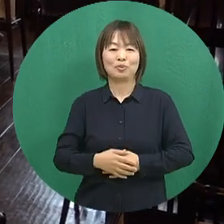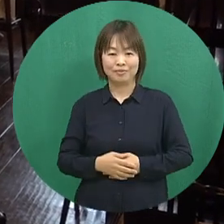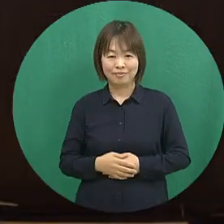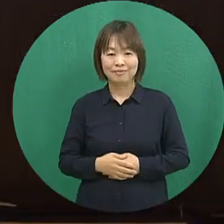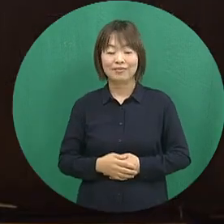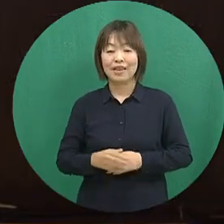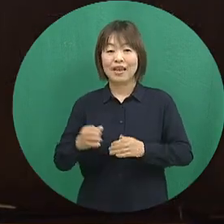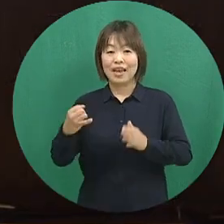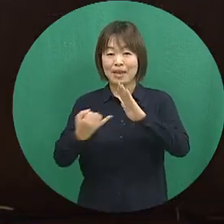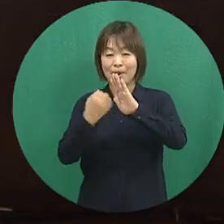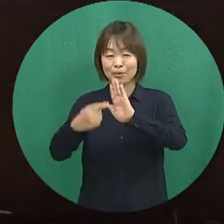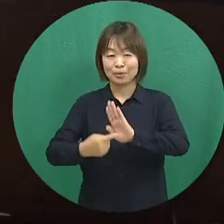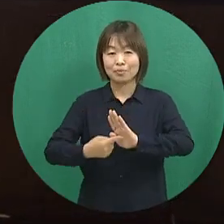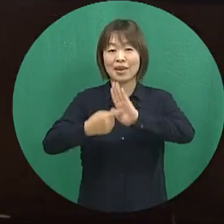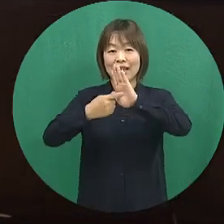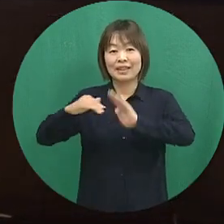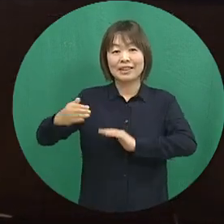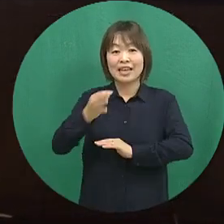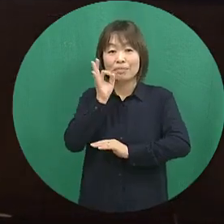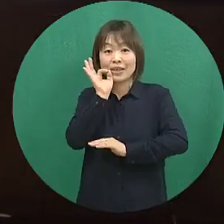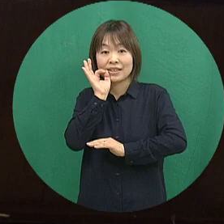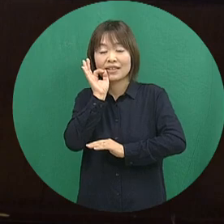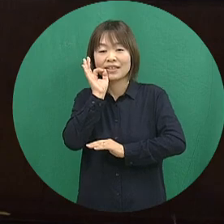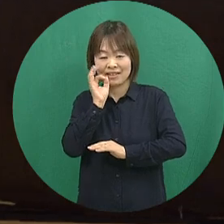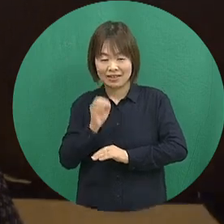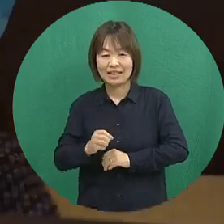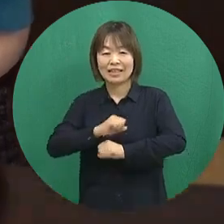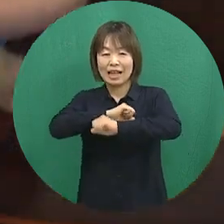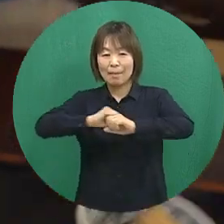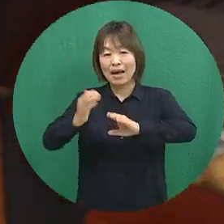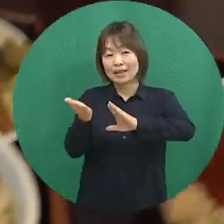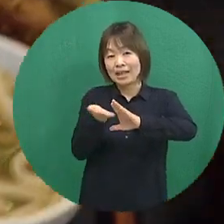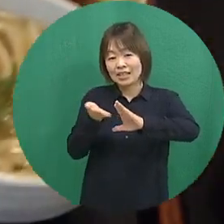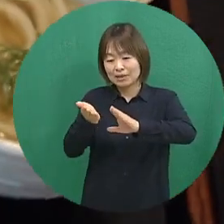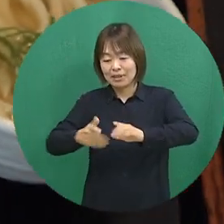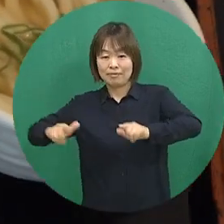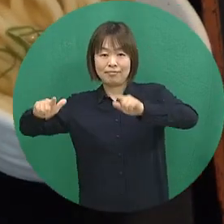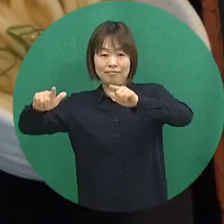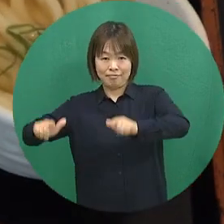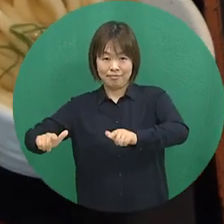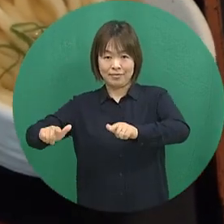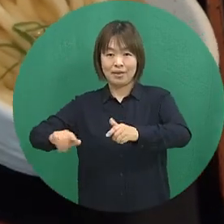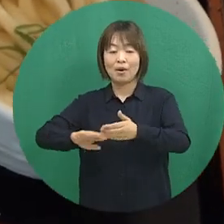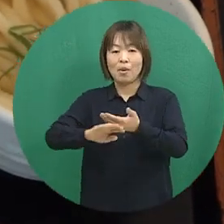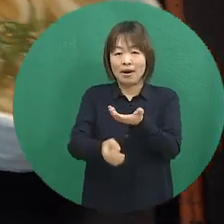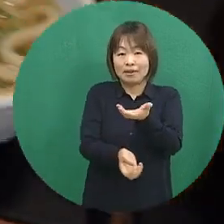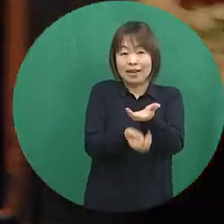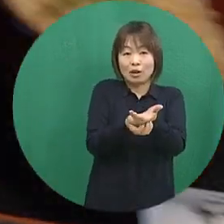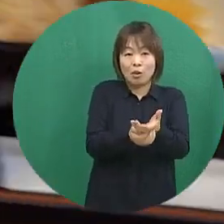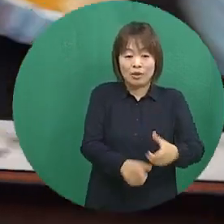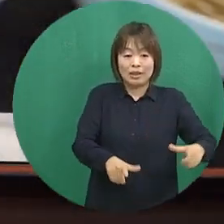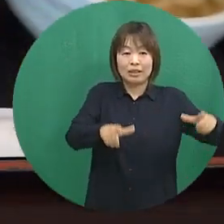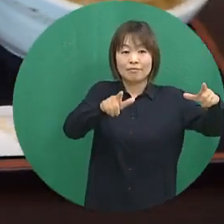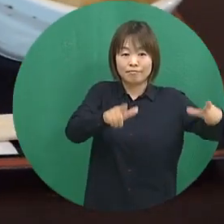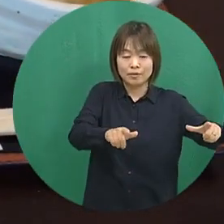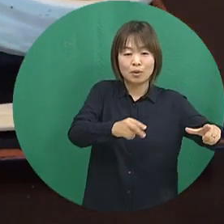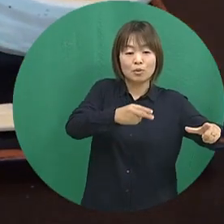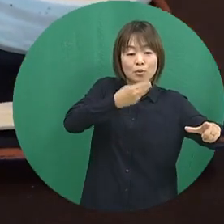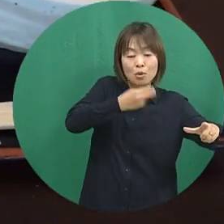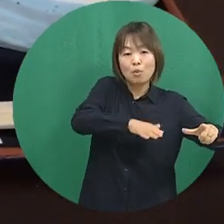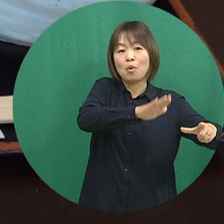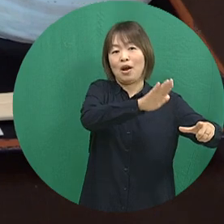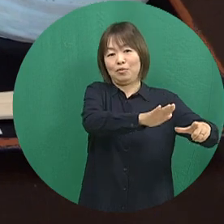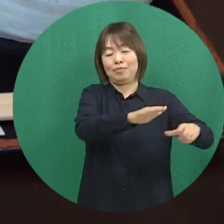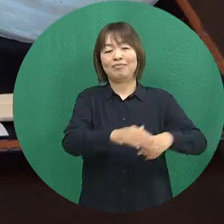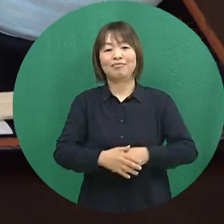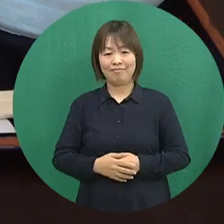姫。 愛媛といえば鯛めしですが、生の刺身でいただく鯛定食や炊き込みの鯛めしとミニ